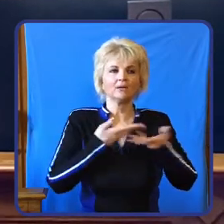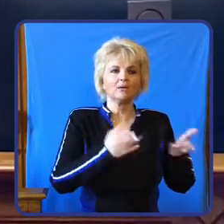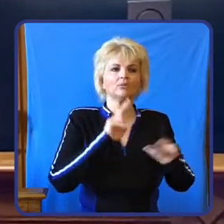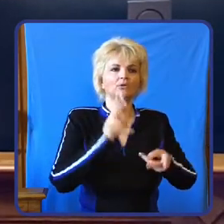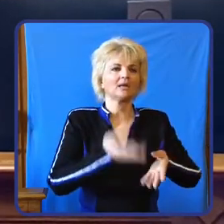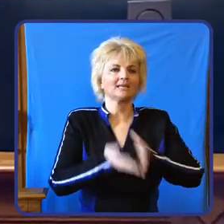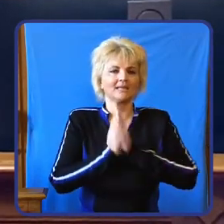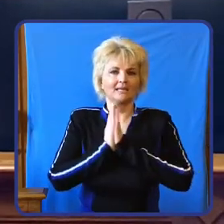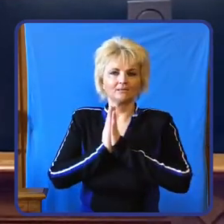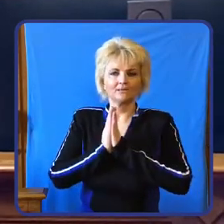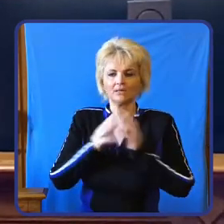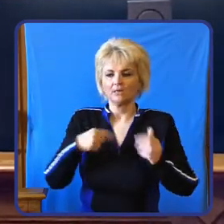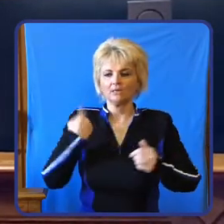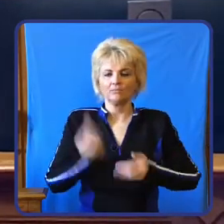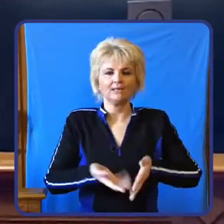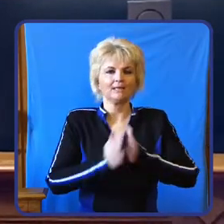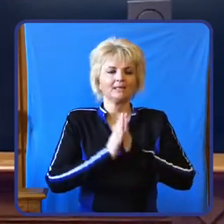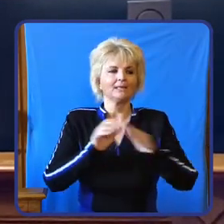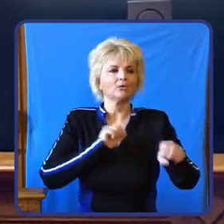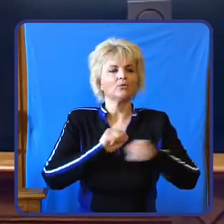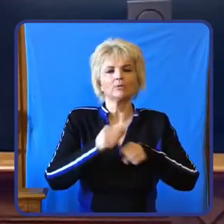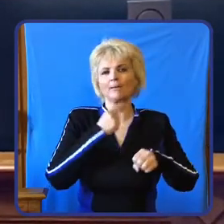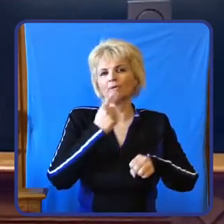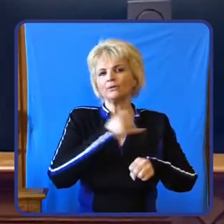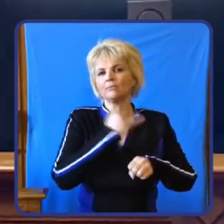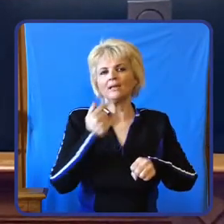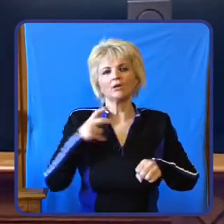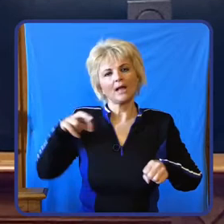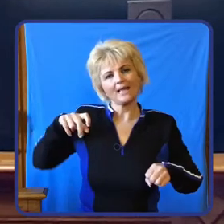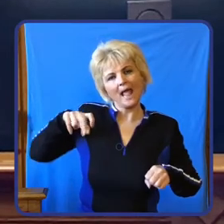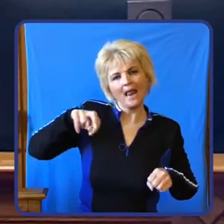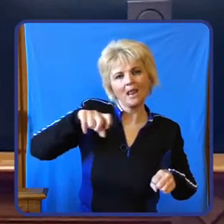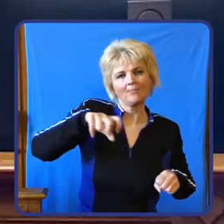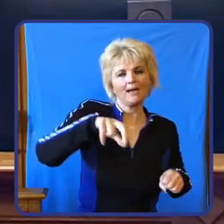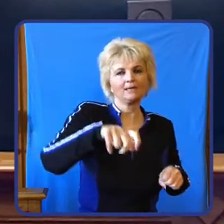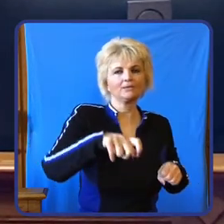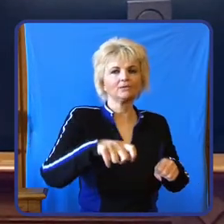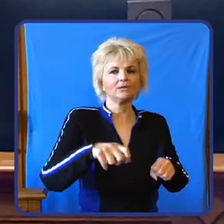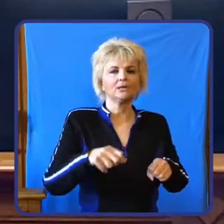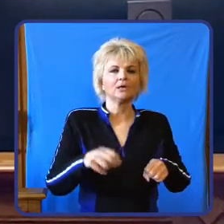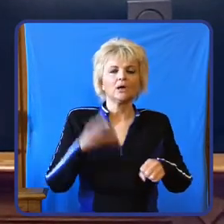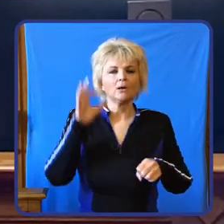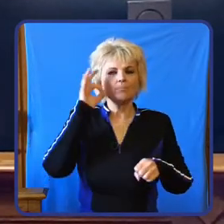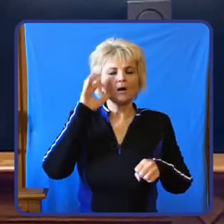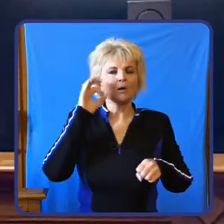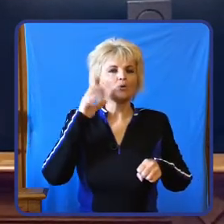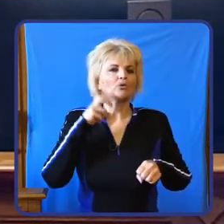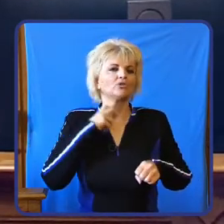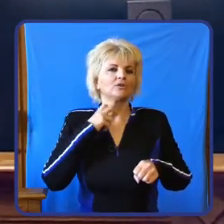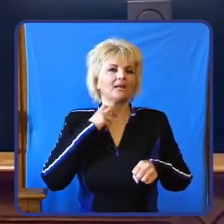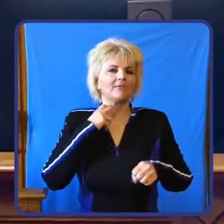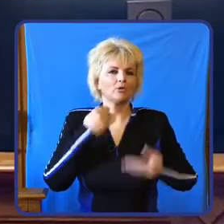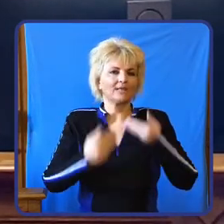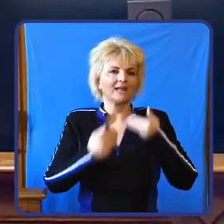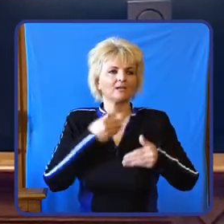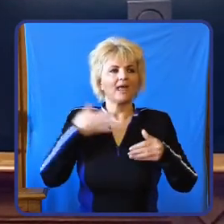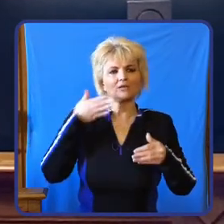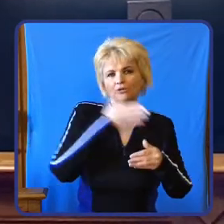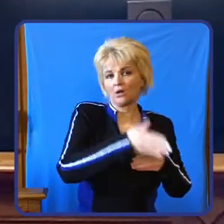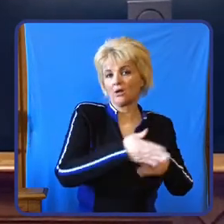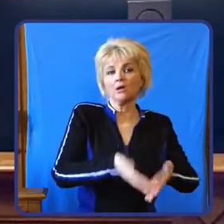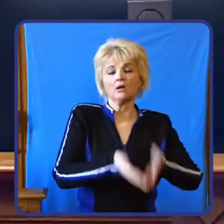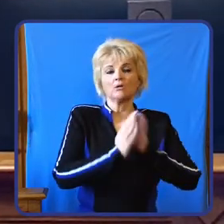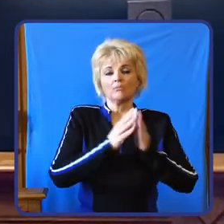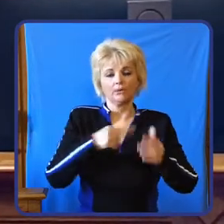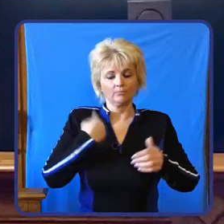kért. Mi kértünk. A kormány azt mondta, hogy mindenki, aki elment a Balla Györgyel való tárgyalásra, az kapott,